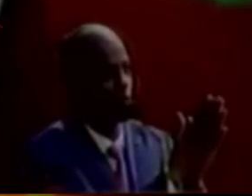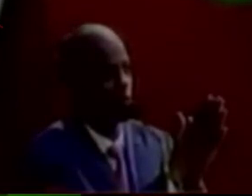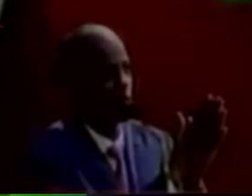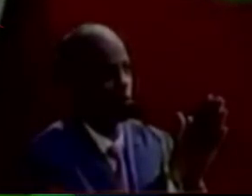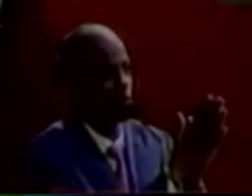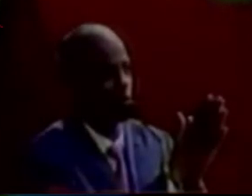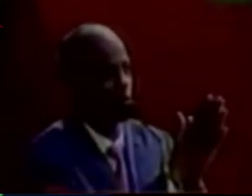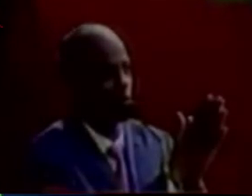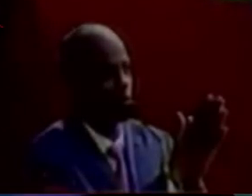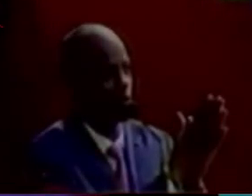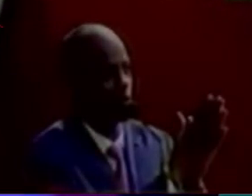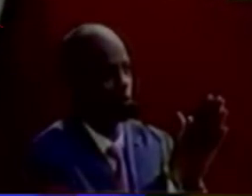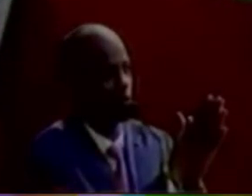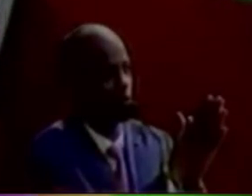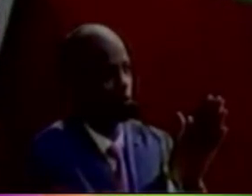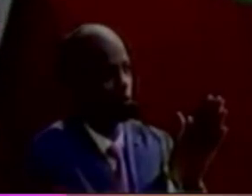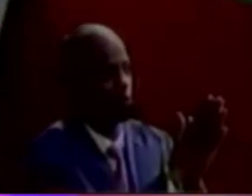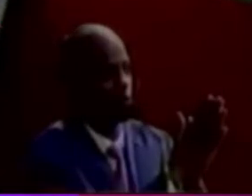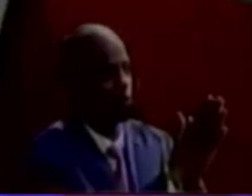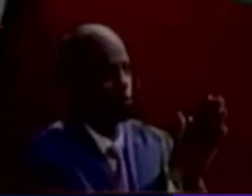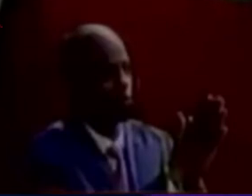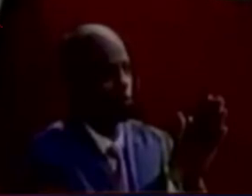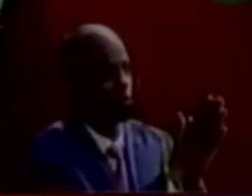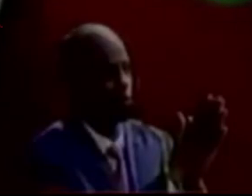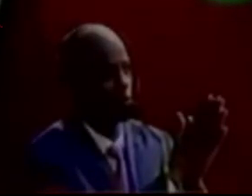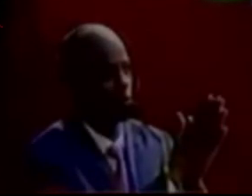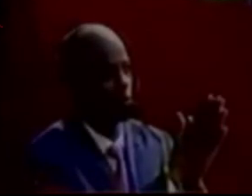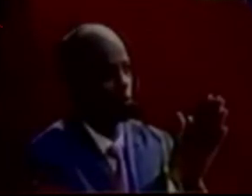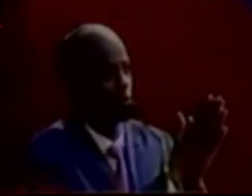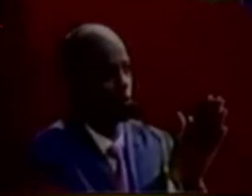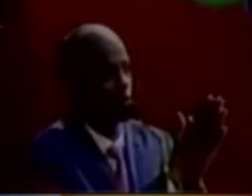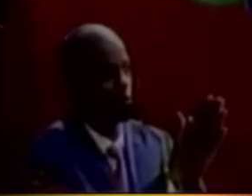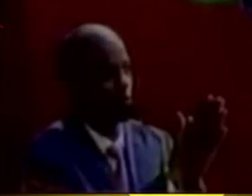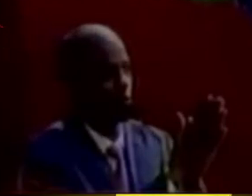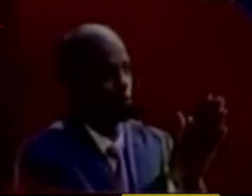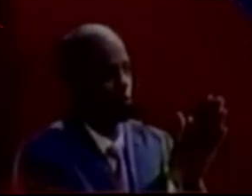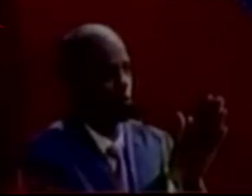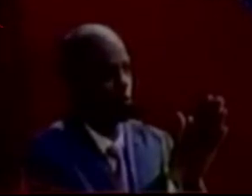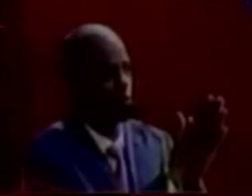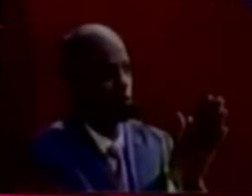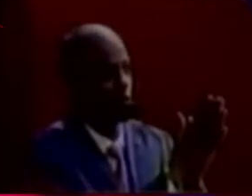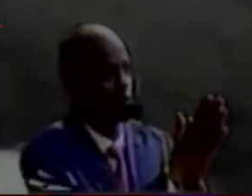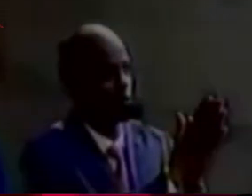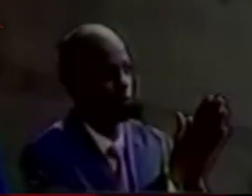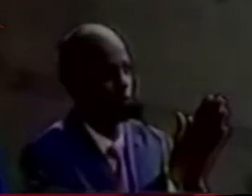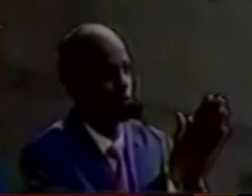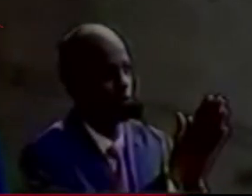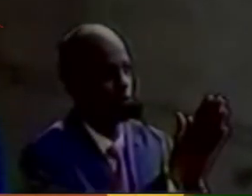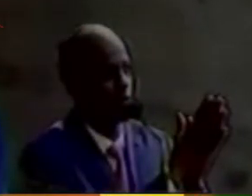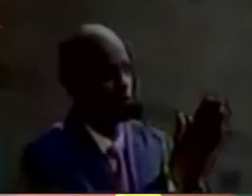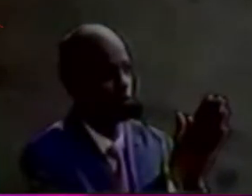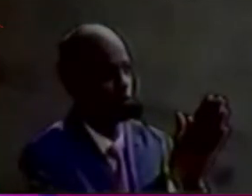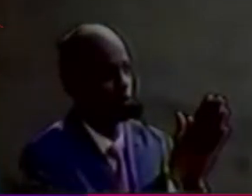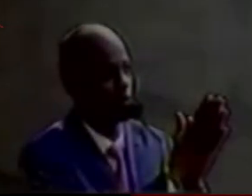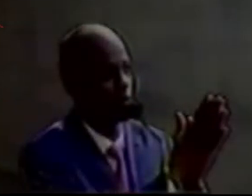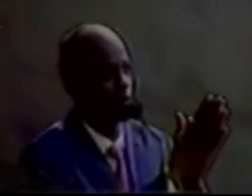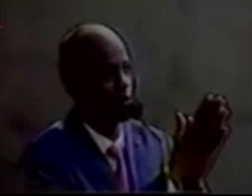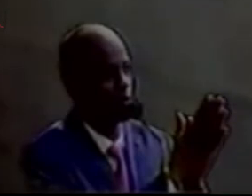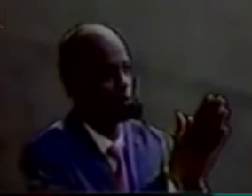là, c'est 8 mamites nous joignent pour 450 gouttes. Je fais diri